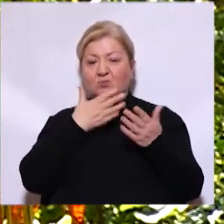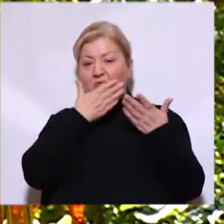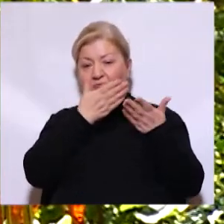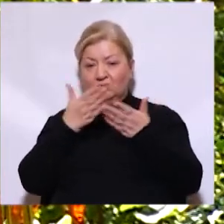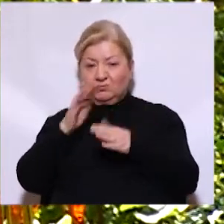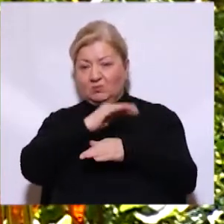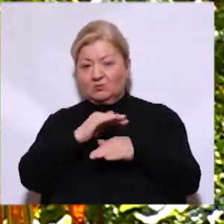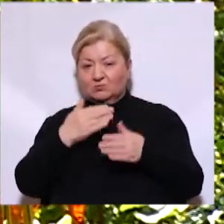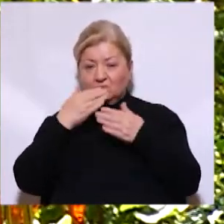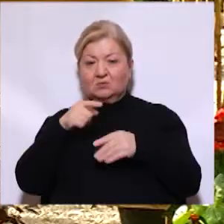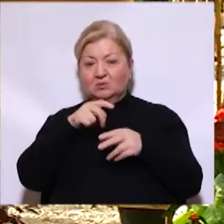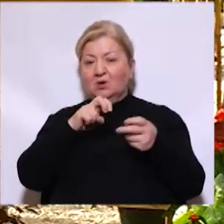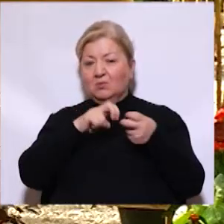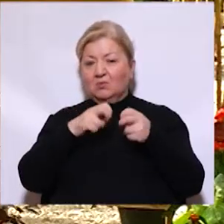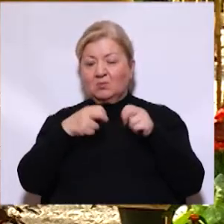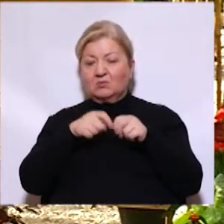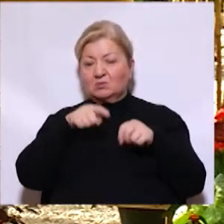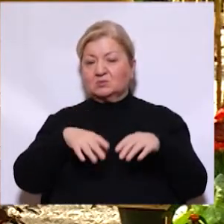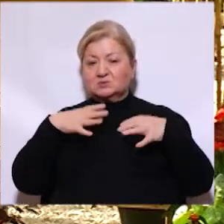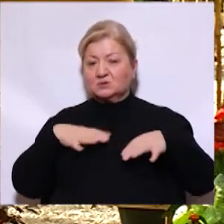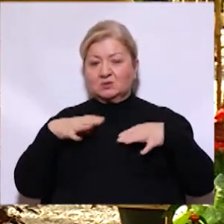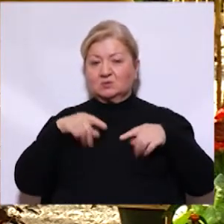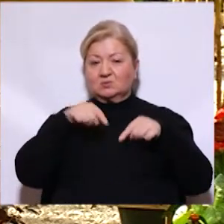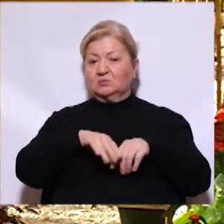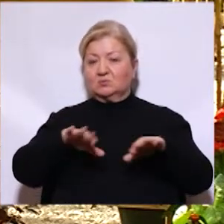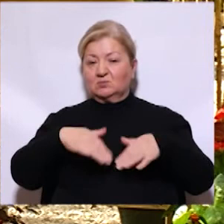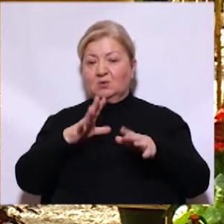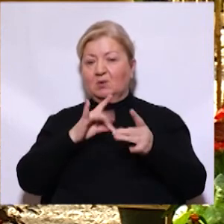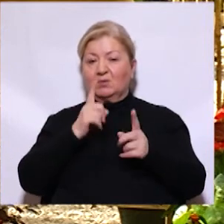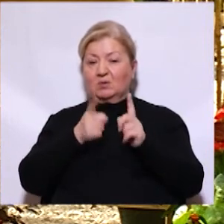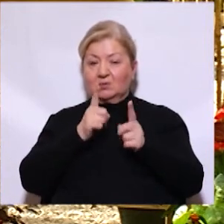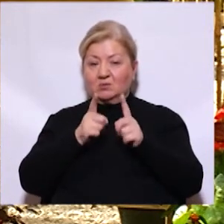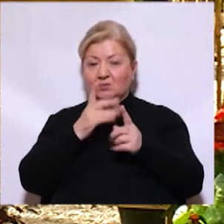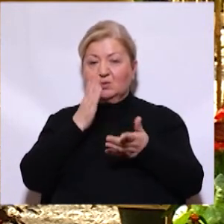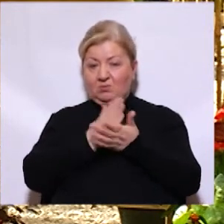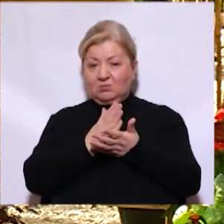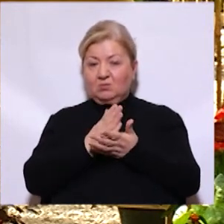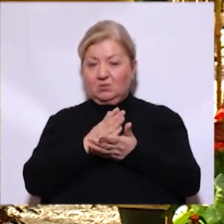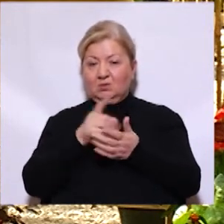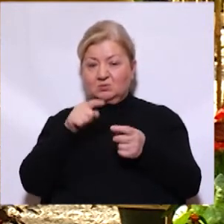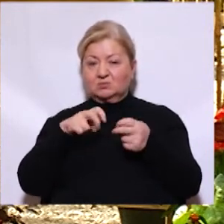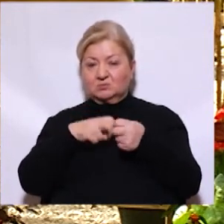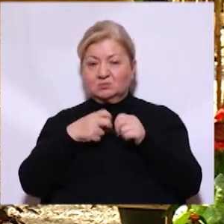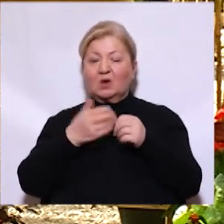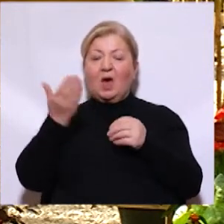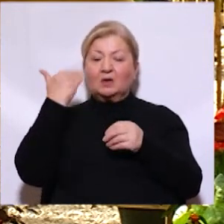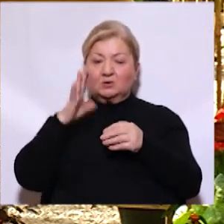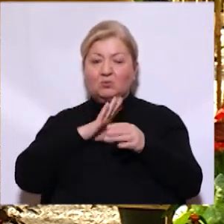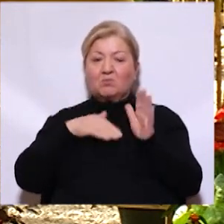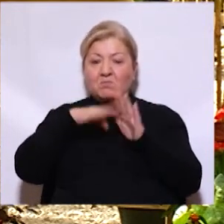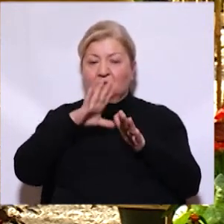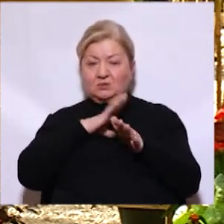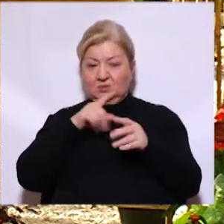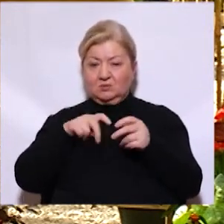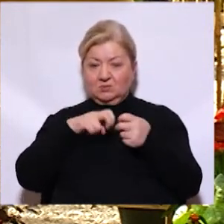ძალიან ბევრმა თქვა რომ თითქოს ეს პრობლემა ჩვენთან, ანუ საქართველოში არ დგას, თუმცა რეალურად გვაქვს ამის ეს პრობლემა, რა თქმა უნდა, ადრე უფრო მეტად